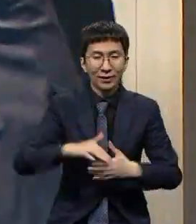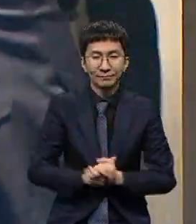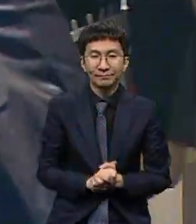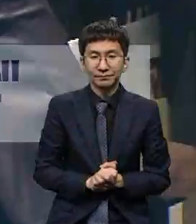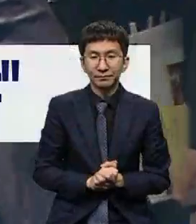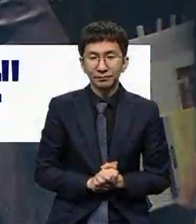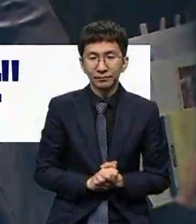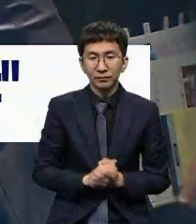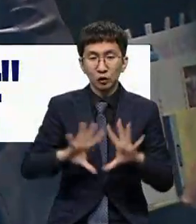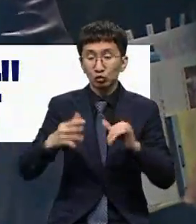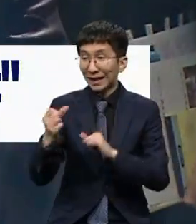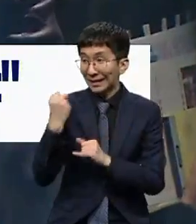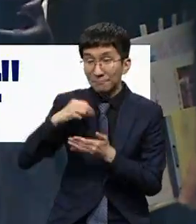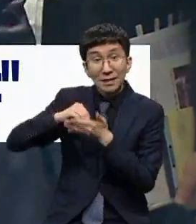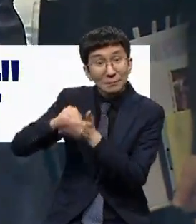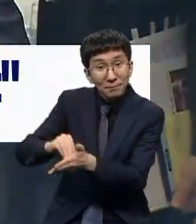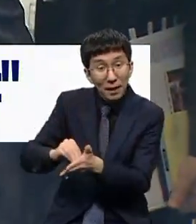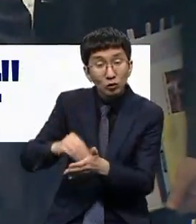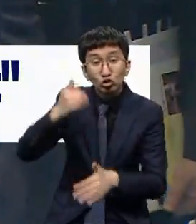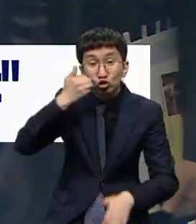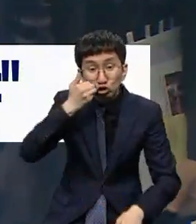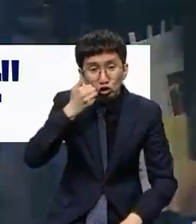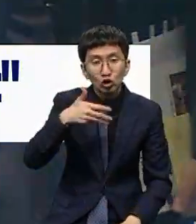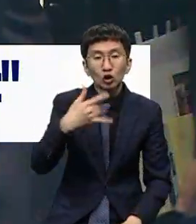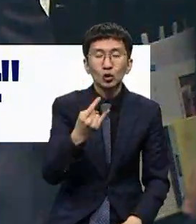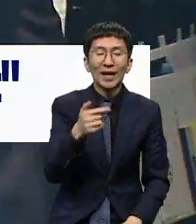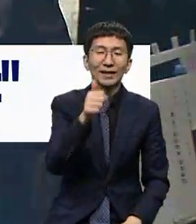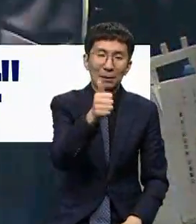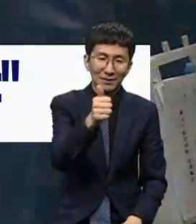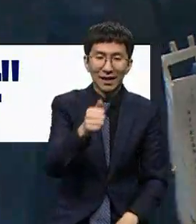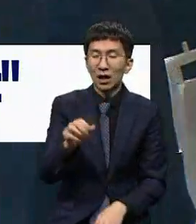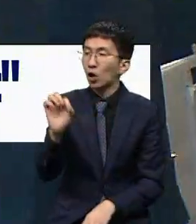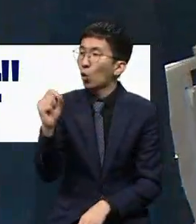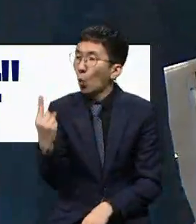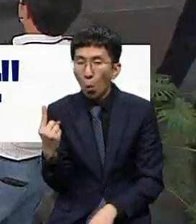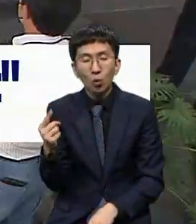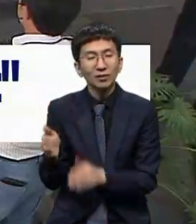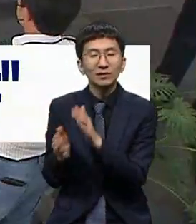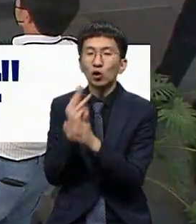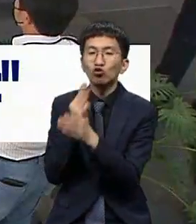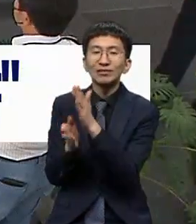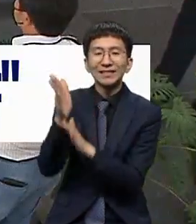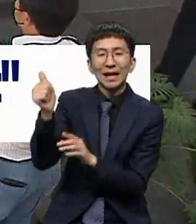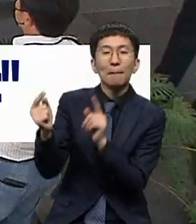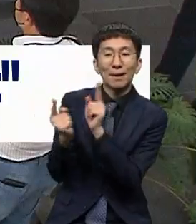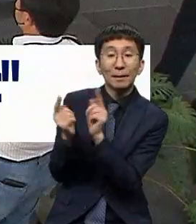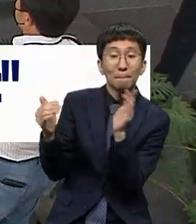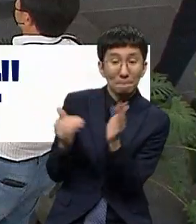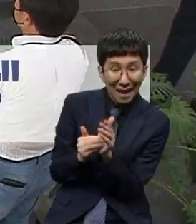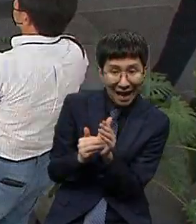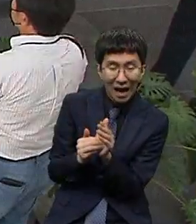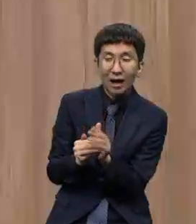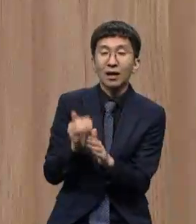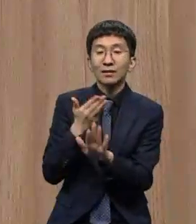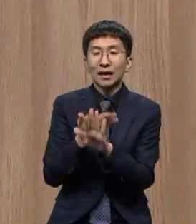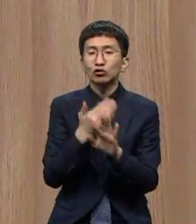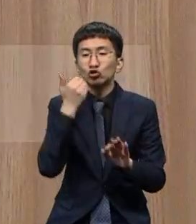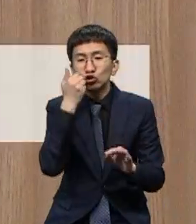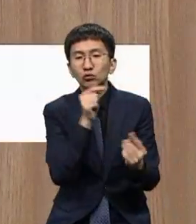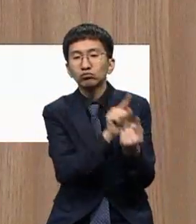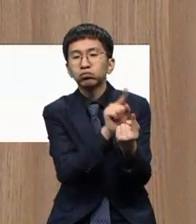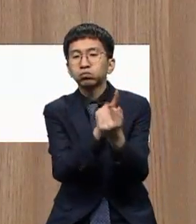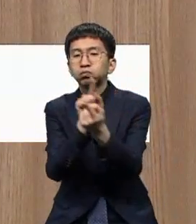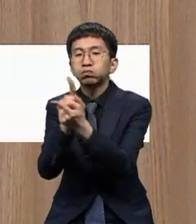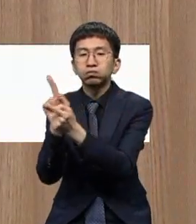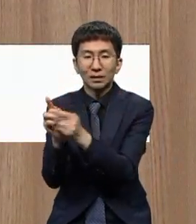평당원으로 국민의힘에 들어온 최재형 전 감사원장은 오세훈 서울시장을 만나며 내부 접촉면을 늘려갔습니다.